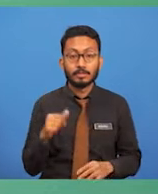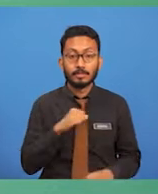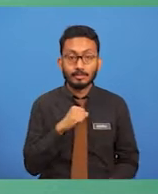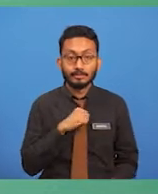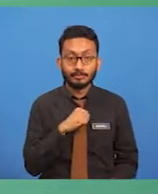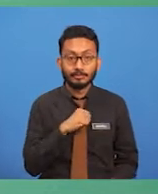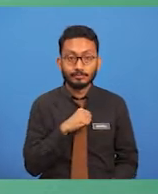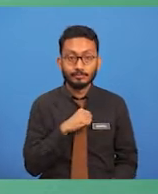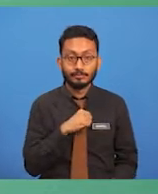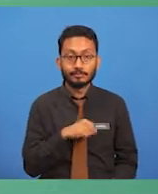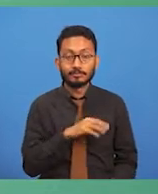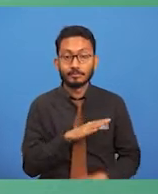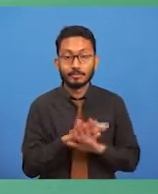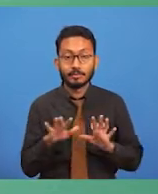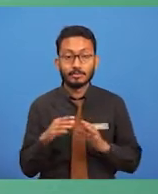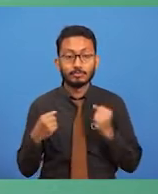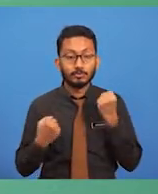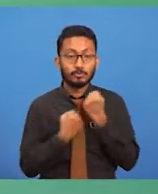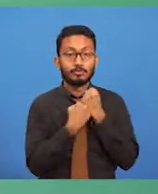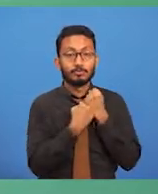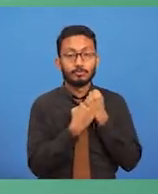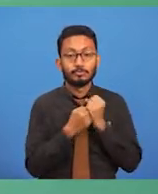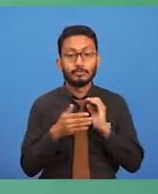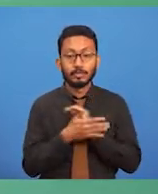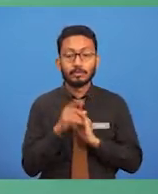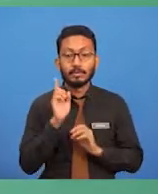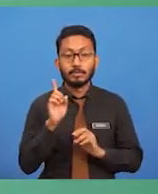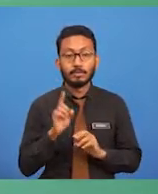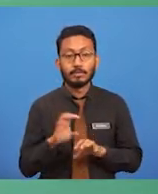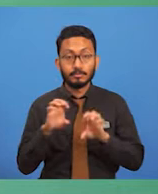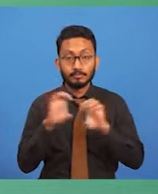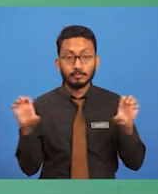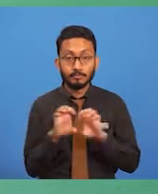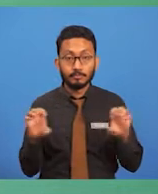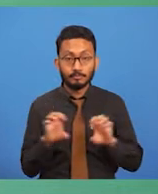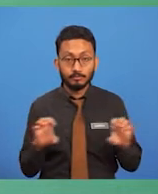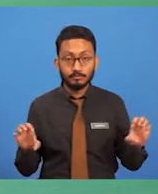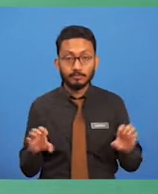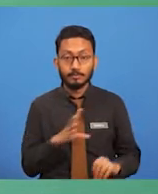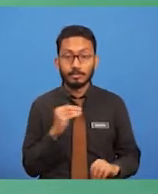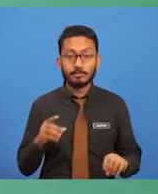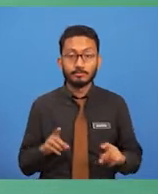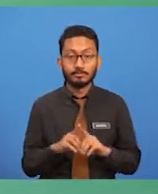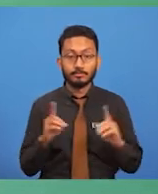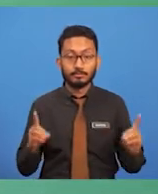disokong oleh mana-mana elemen, dan yang terakhir ialah daya tarikan.